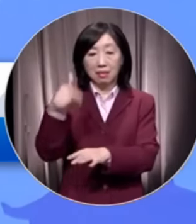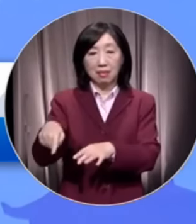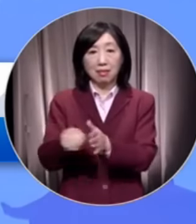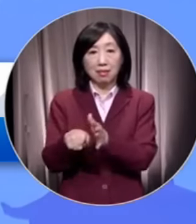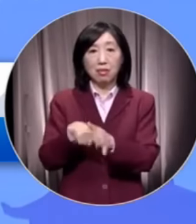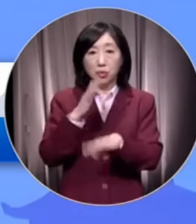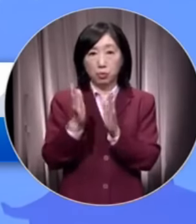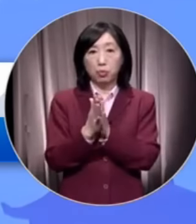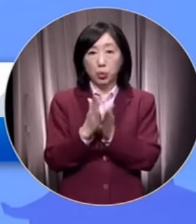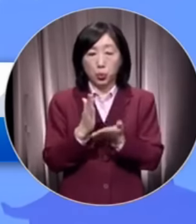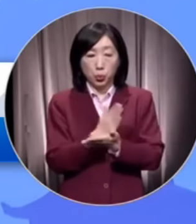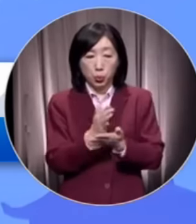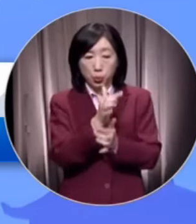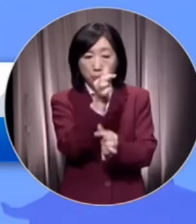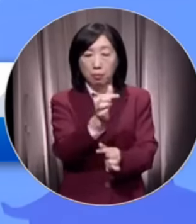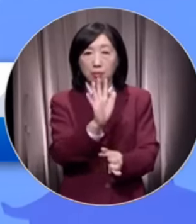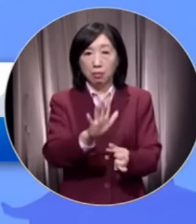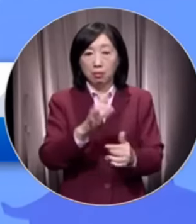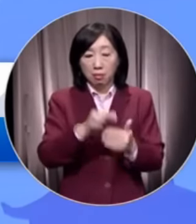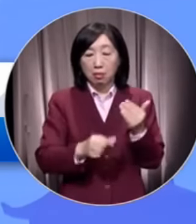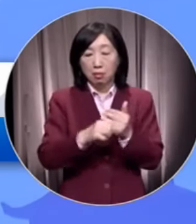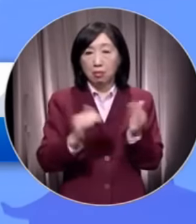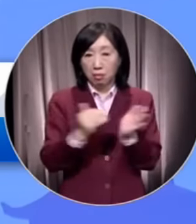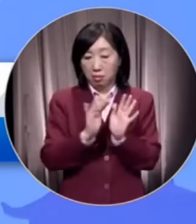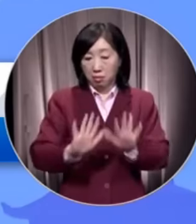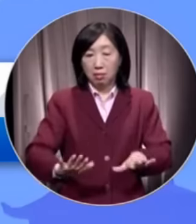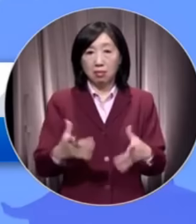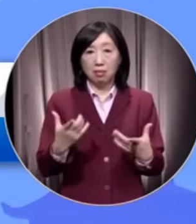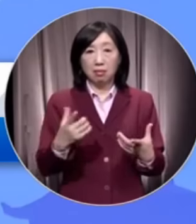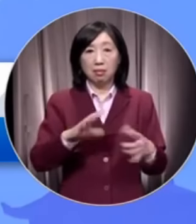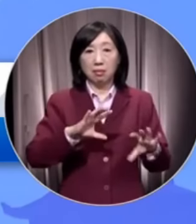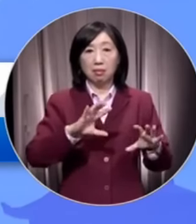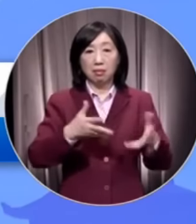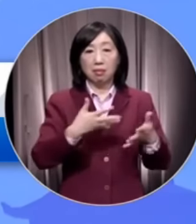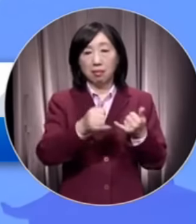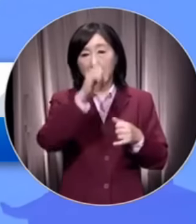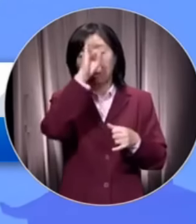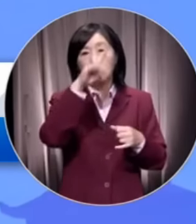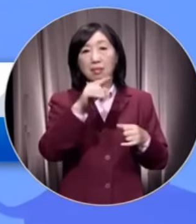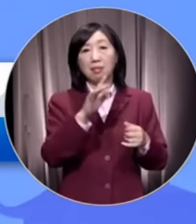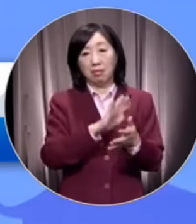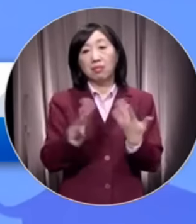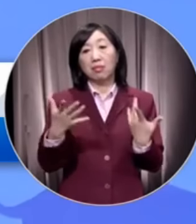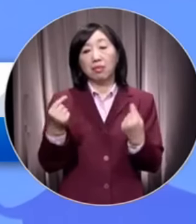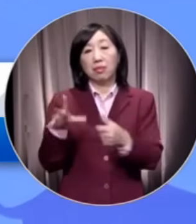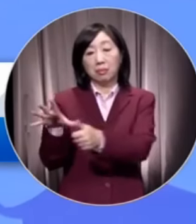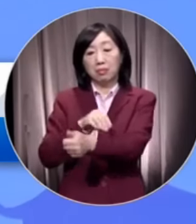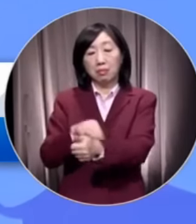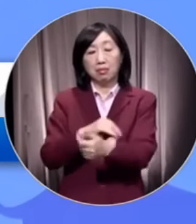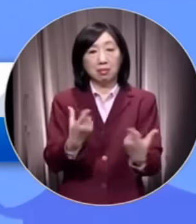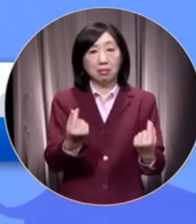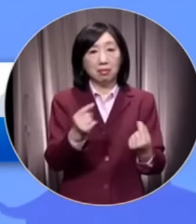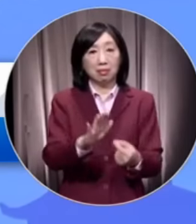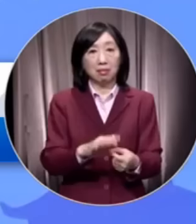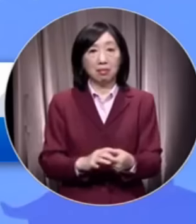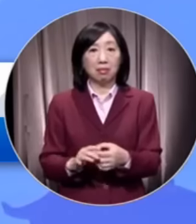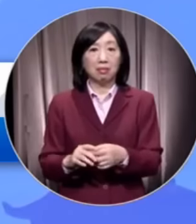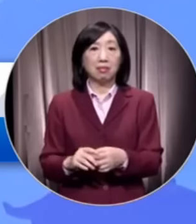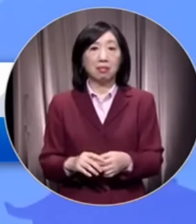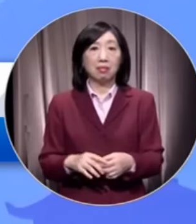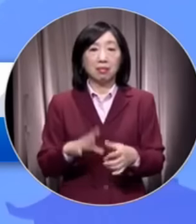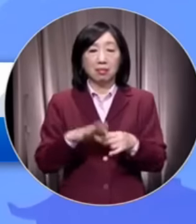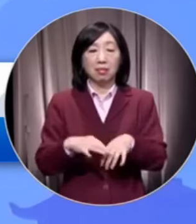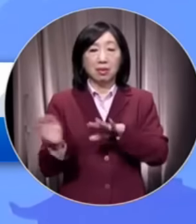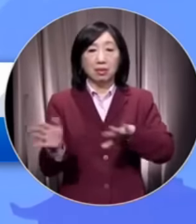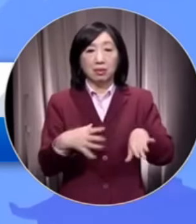评估的基础跟一个管理的机制，到现在国民党的政府还在沿用当中。所以在制度上的风险管控，